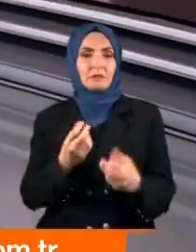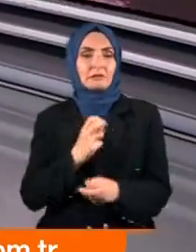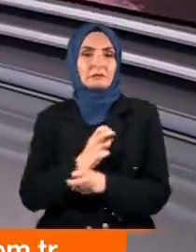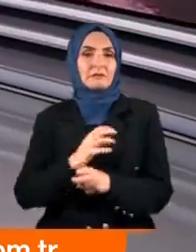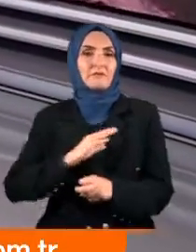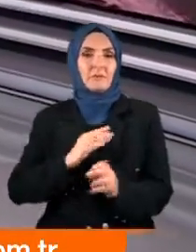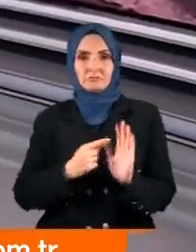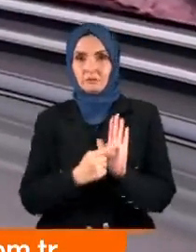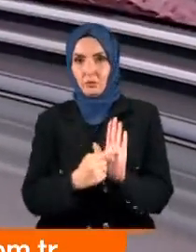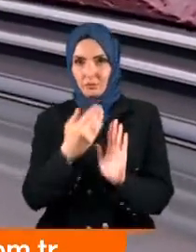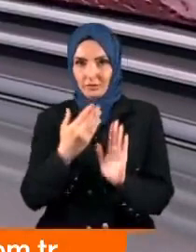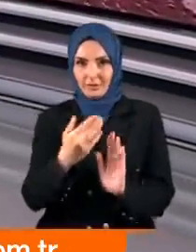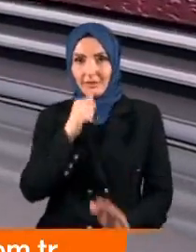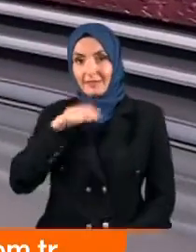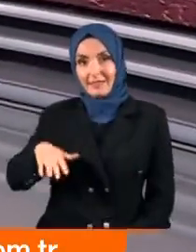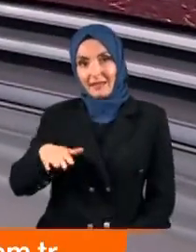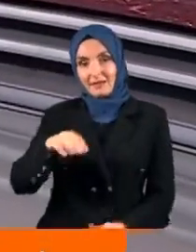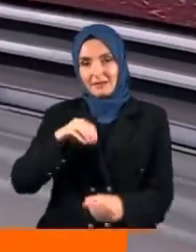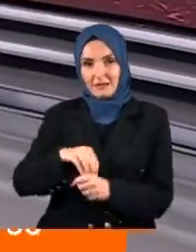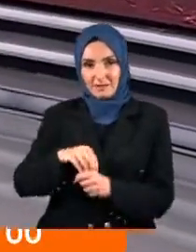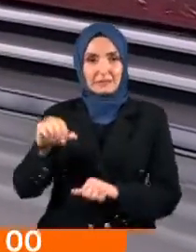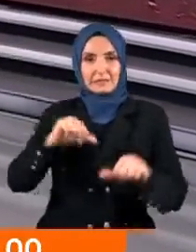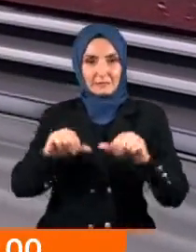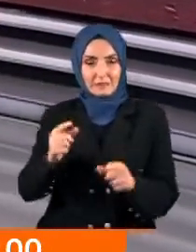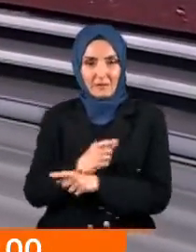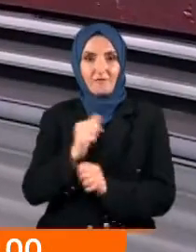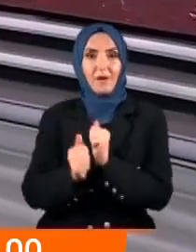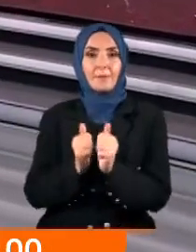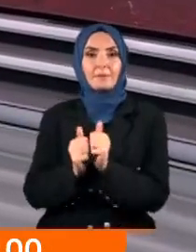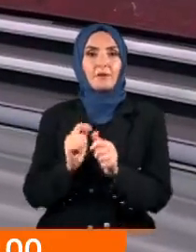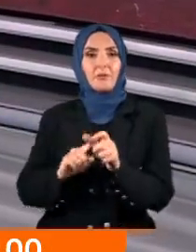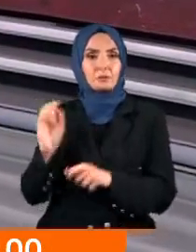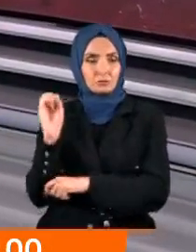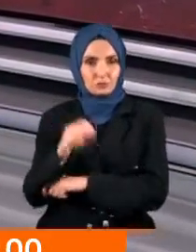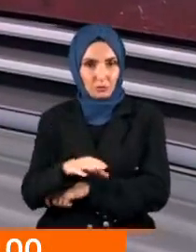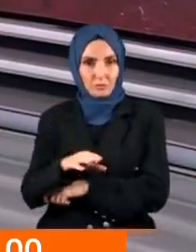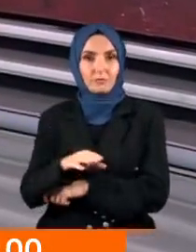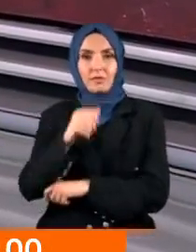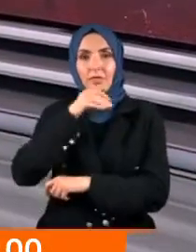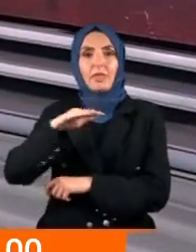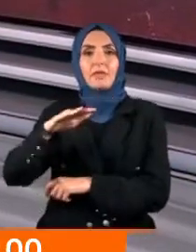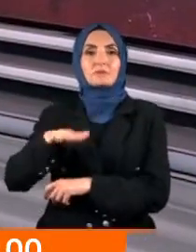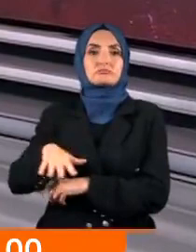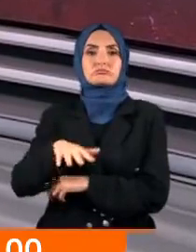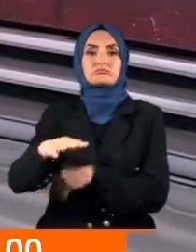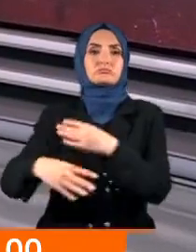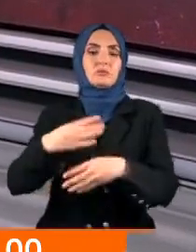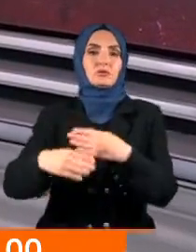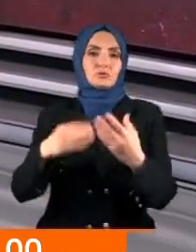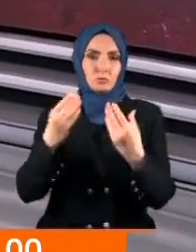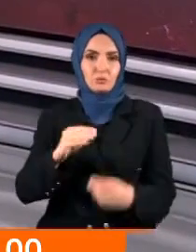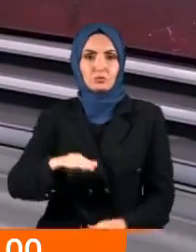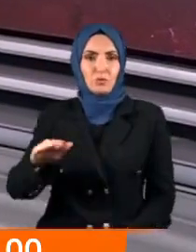birlikte denize karışan kimyasallar, fabrika atıkları, suya giren çoluk çocuk herkesi hastanelik ediyor. ATV Haber ekipleri yine